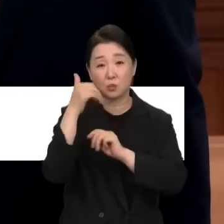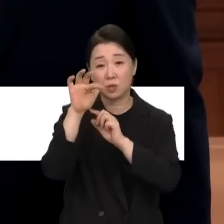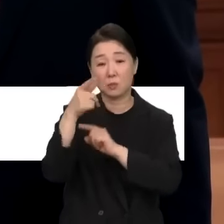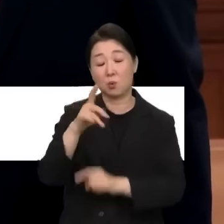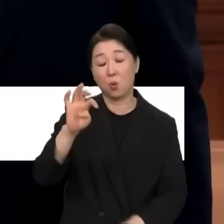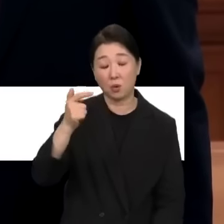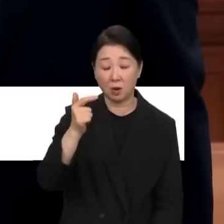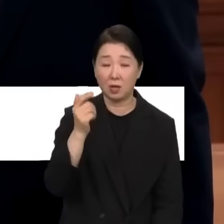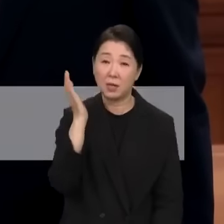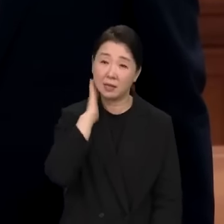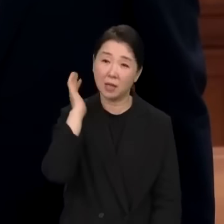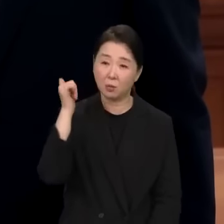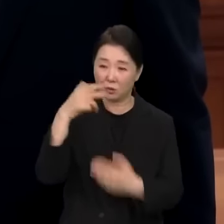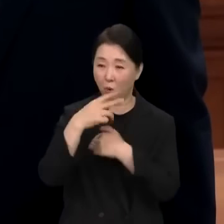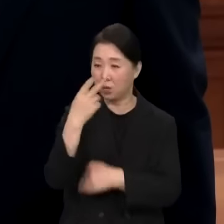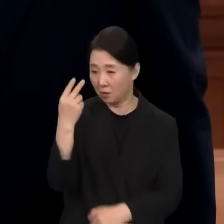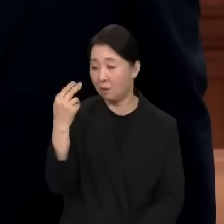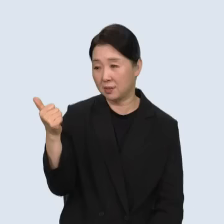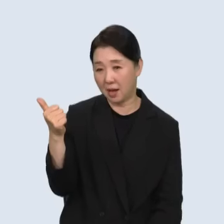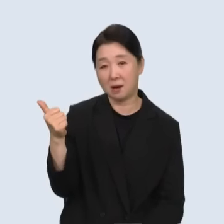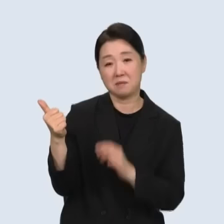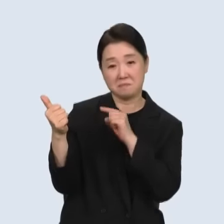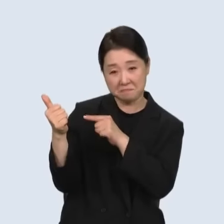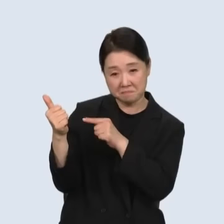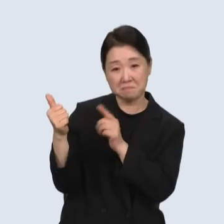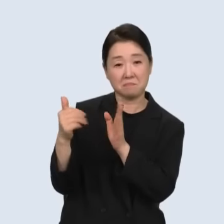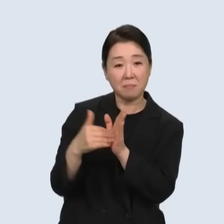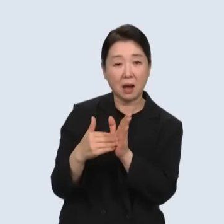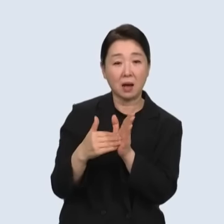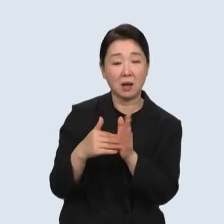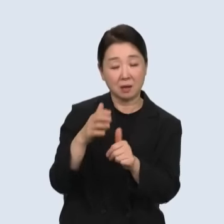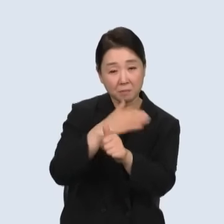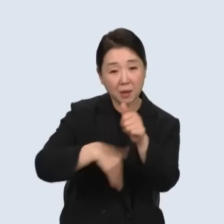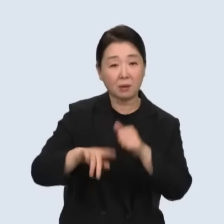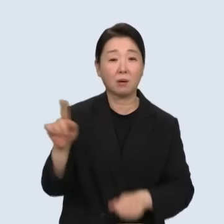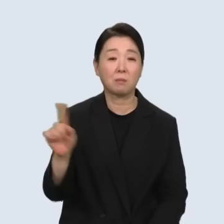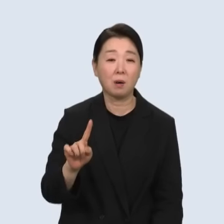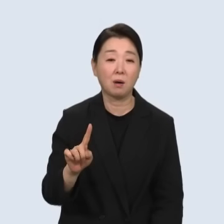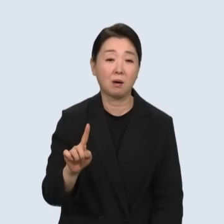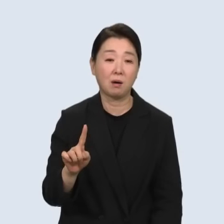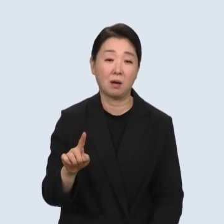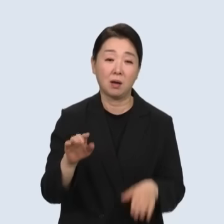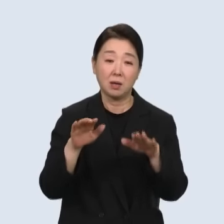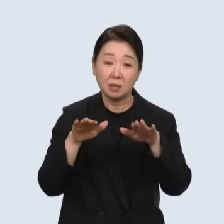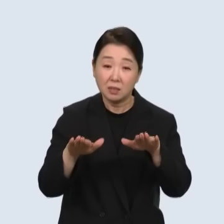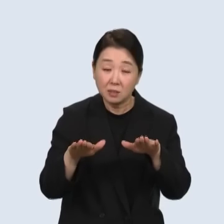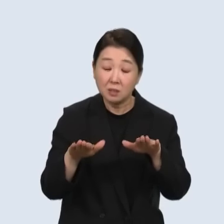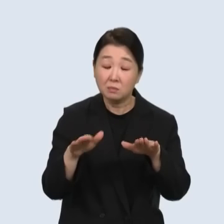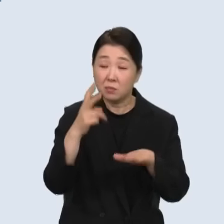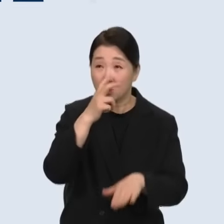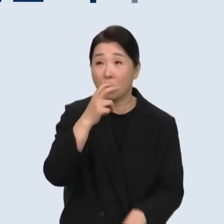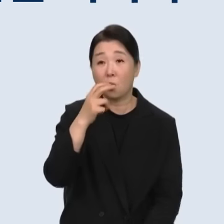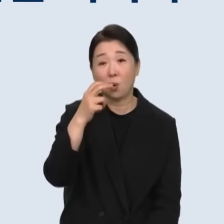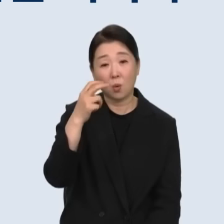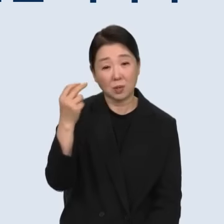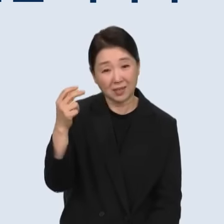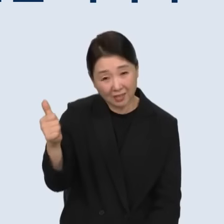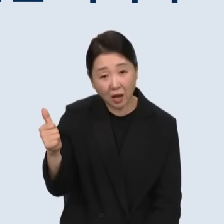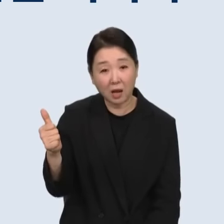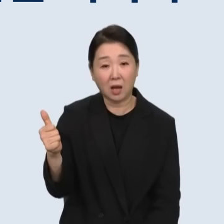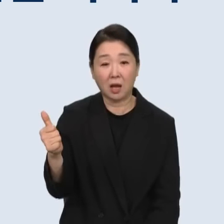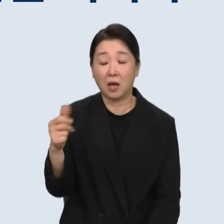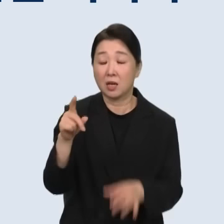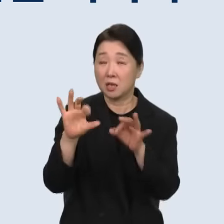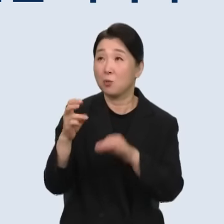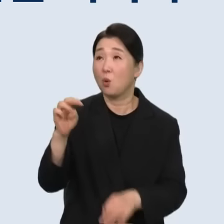대통령실 경호처장을 언급하기도 했습니다. 그 모든 배경에는 현 경호실장으로 있는 김용현이 있잖아.